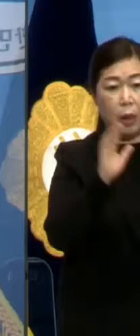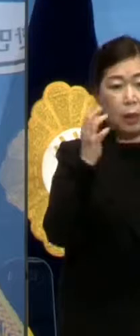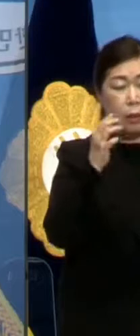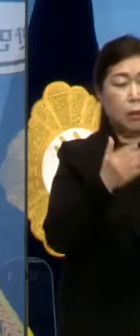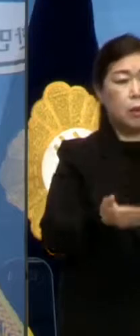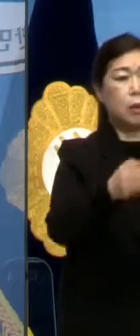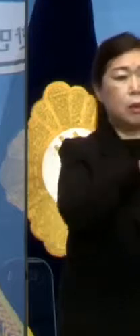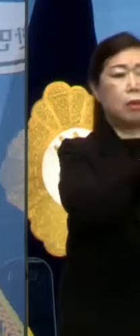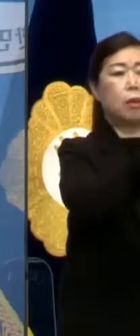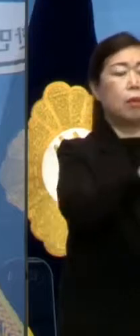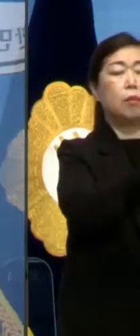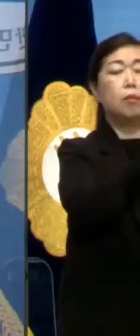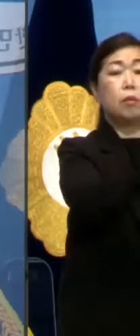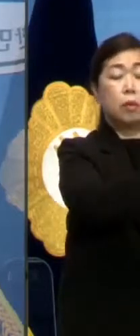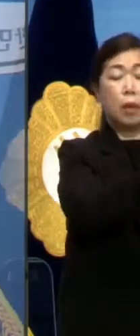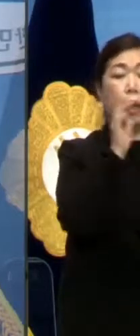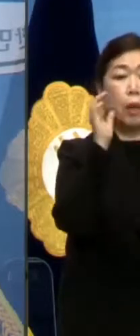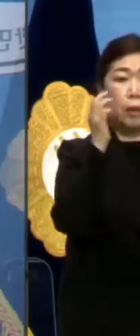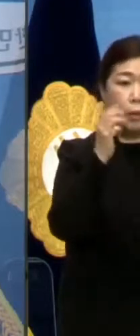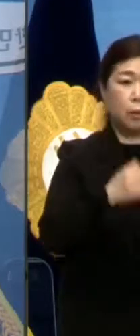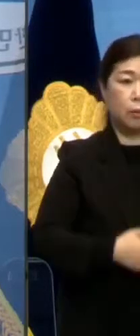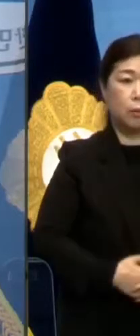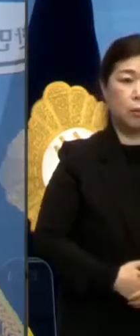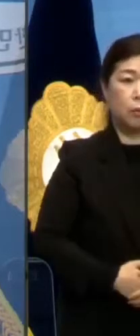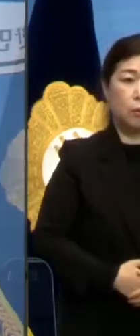지내는 아이들,